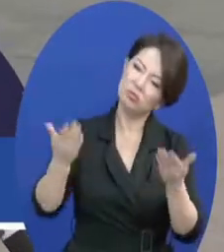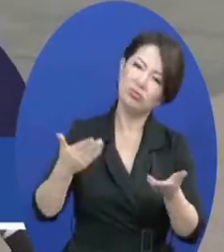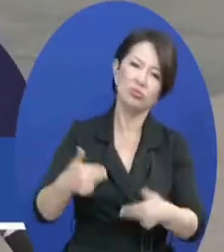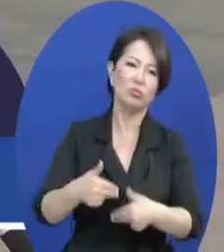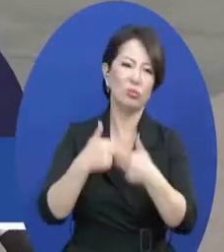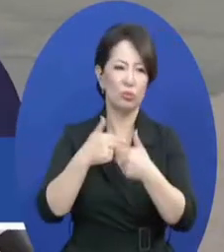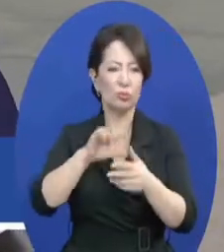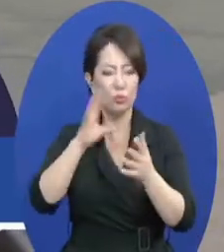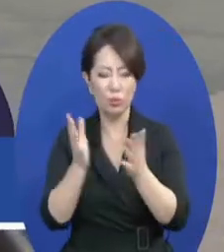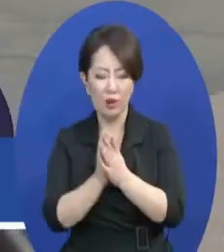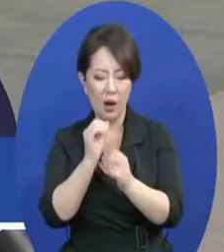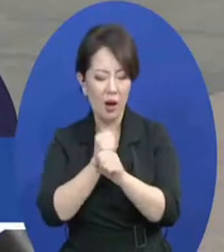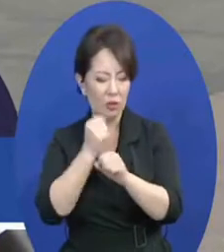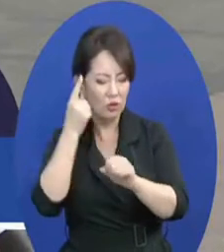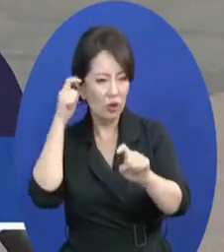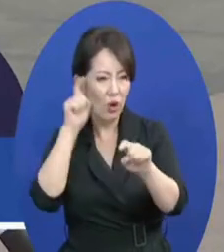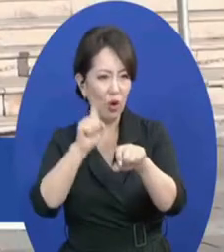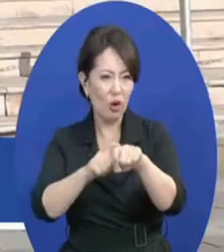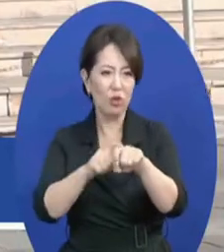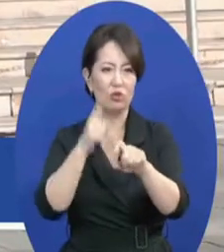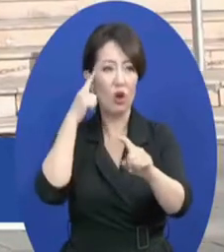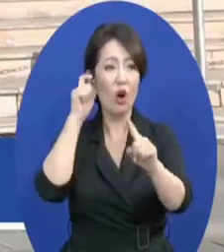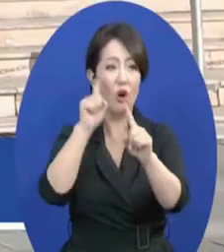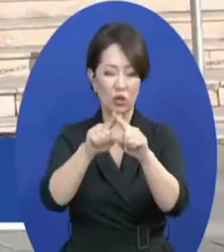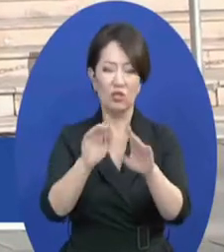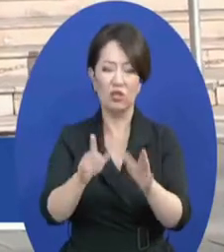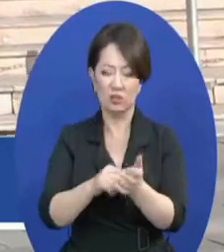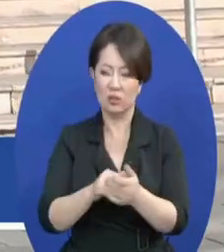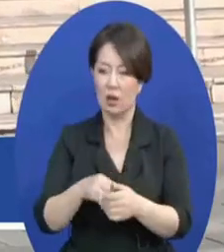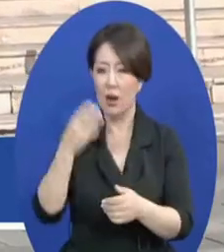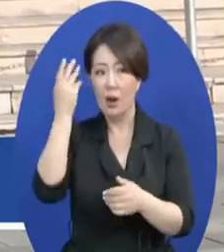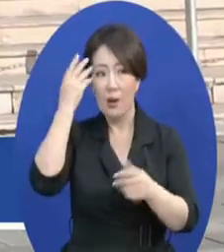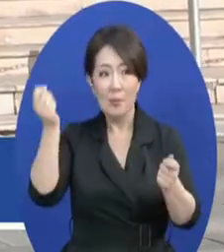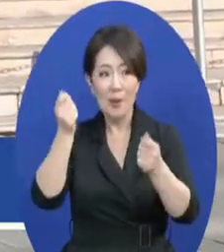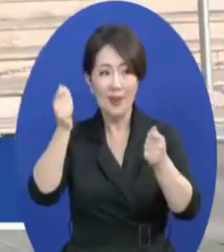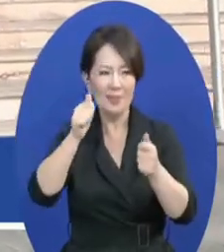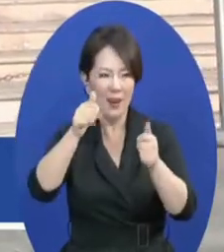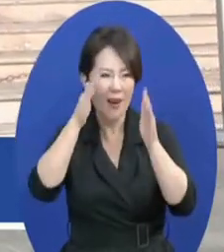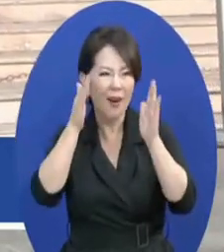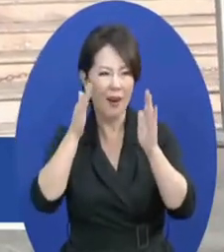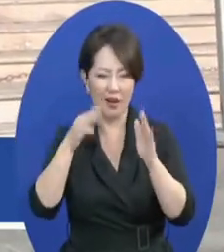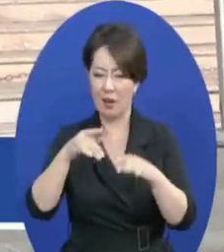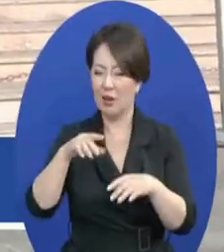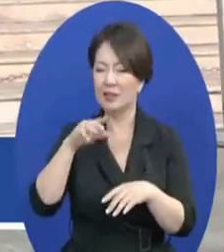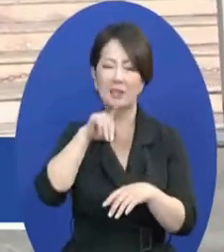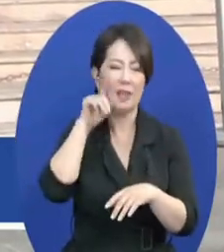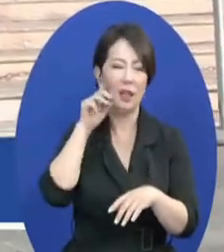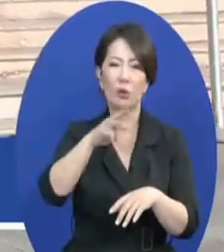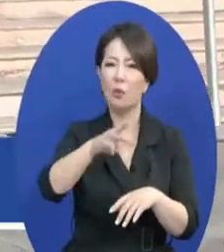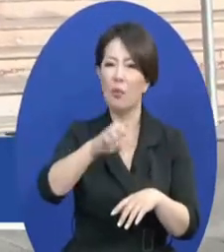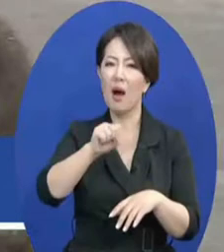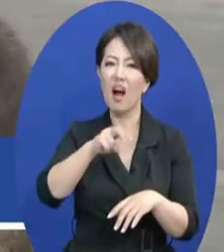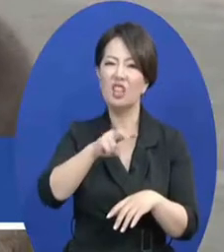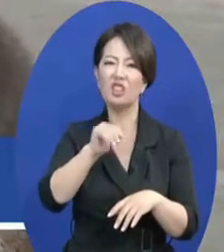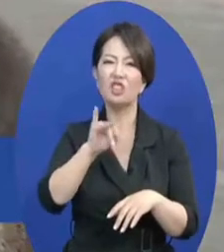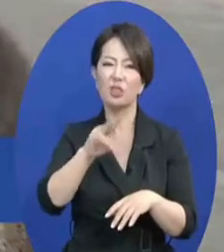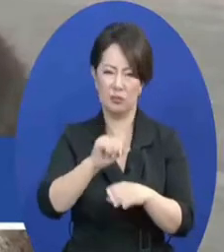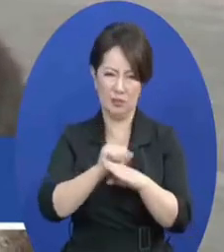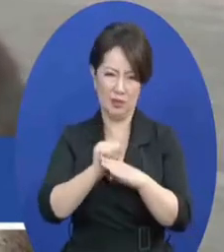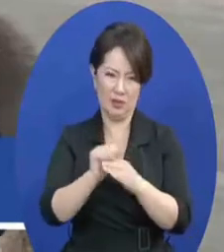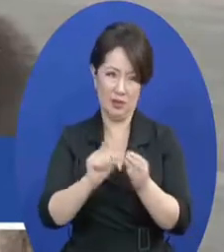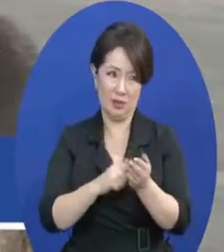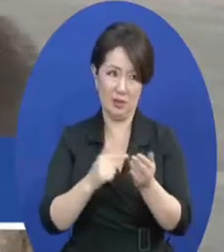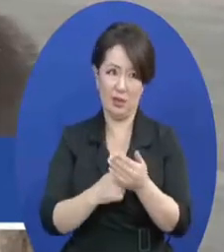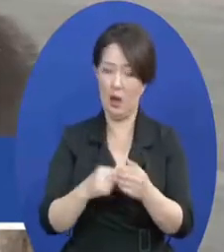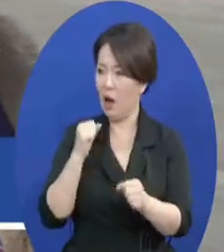одоо юугаа зорилттой төвшүүлээсэй гэж бодож байна. Мацитагийн тал дээр анхаарал байгаа. Залуу мацит л бэлдмээр байна. Энэ хувьд ажилгүйд